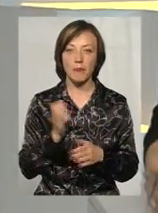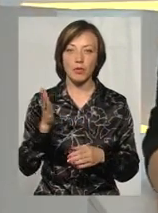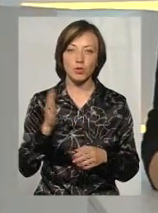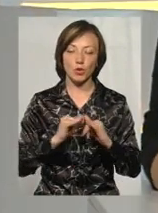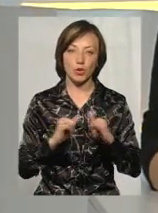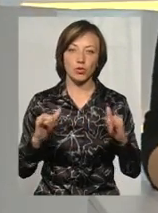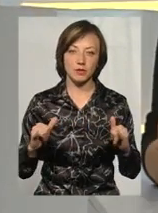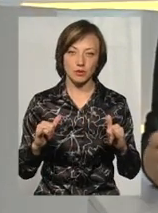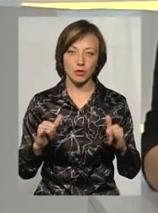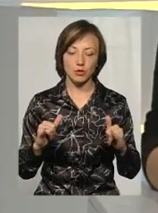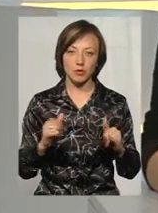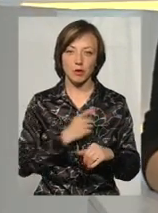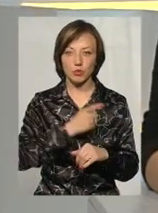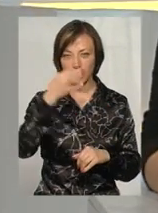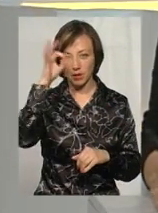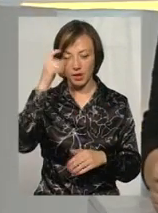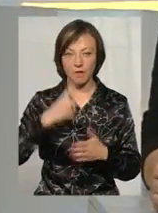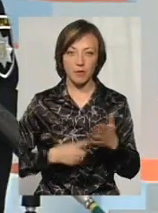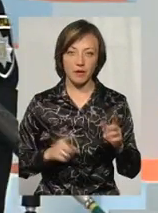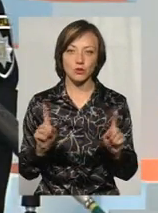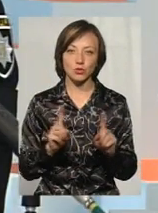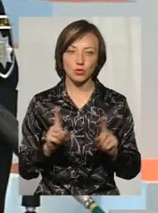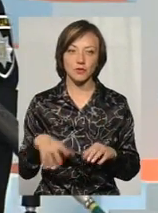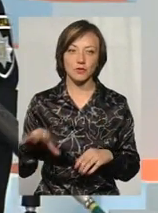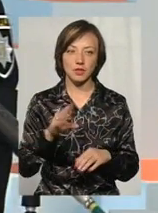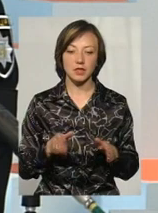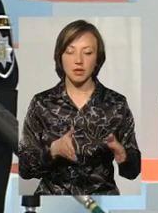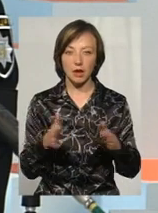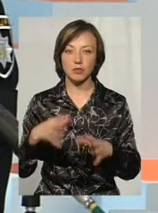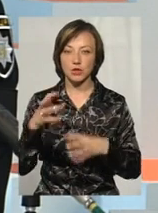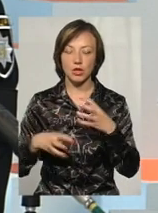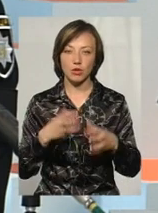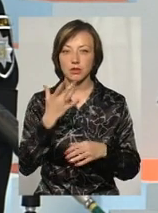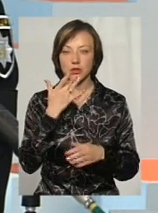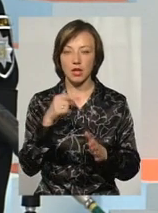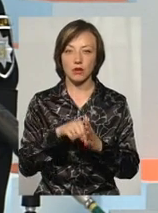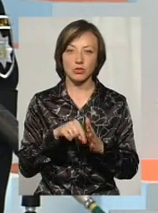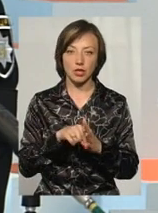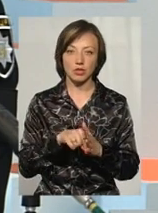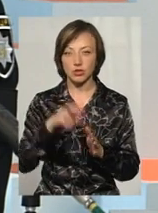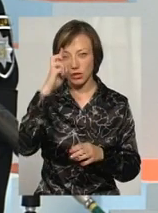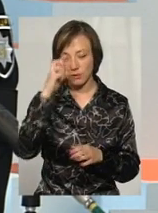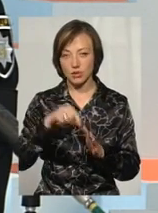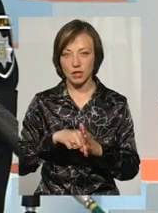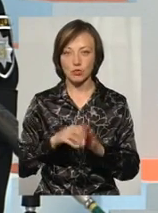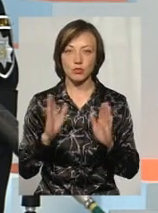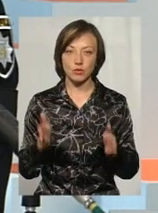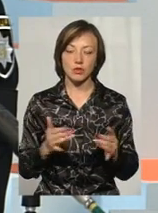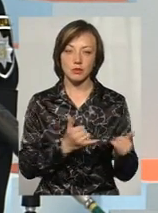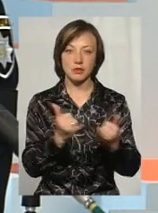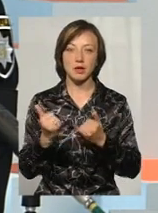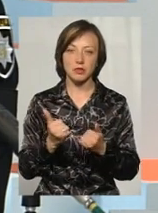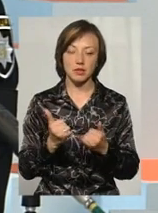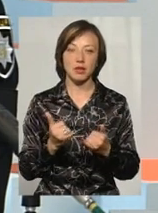майбутнього розвитку? Я впевнений, що всі траси міжнародного, національного і державного значення у нас будуть